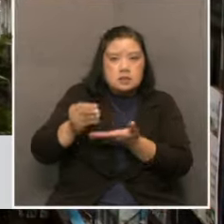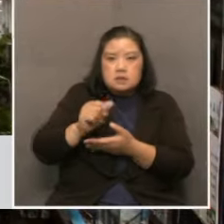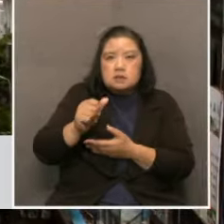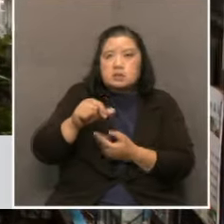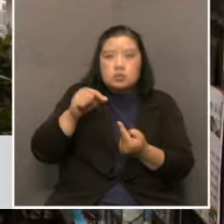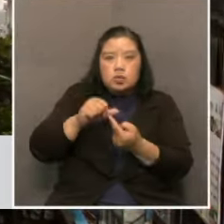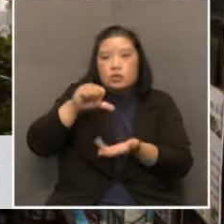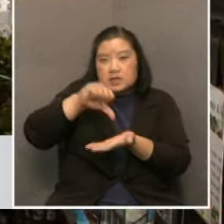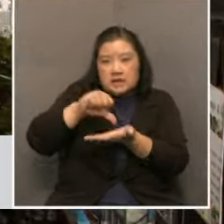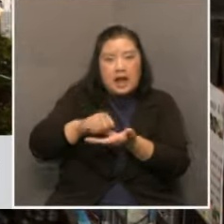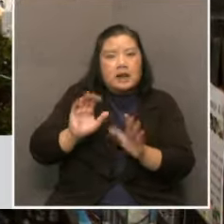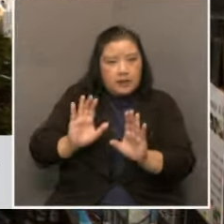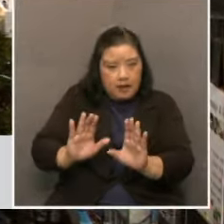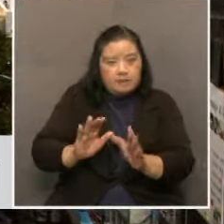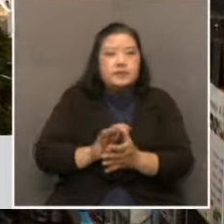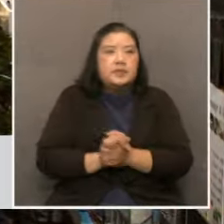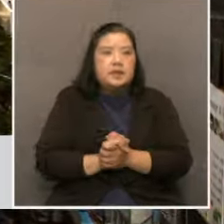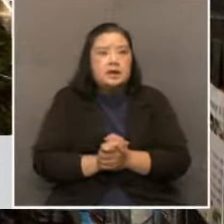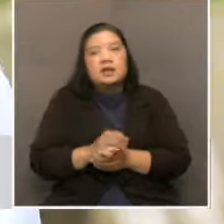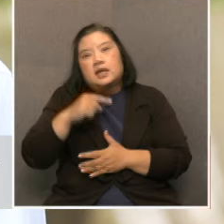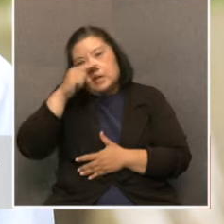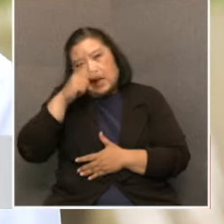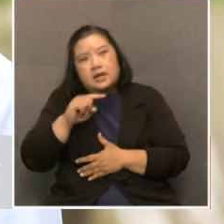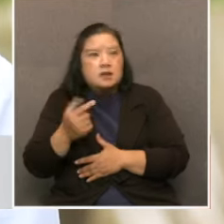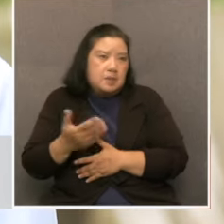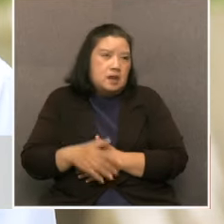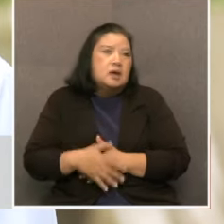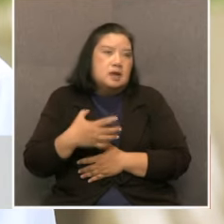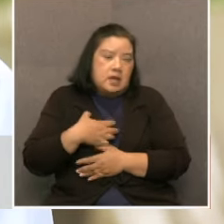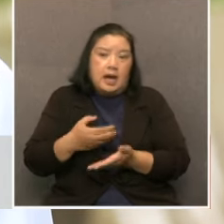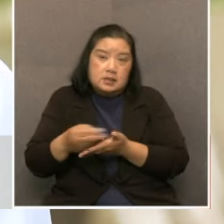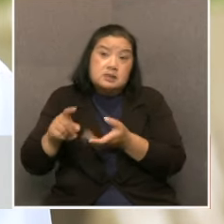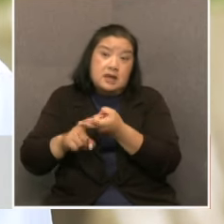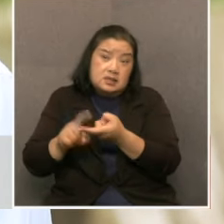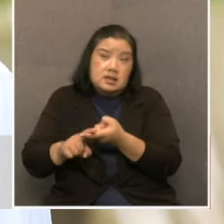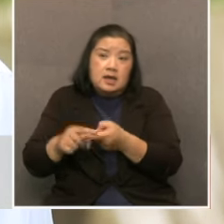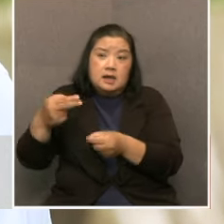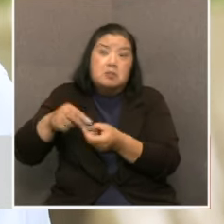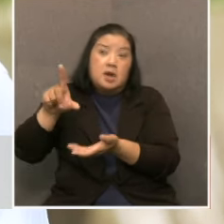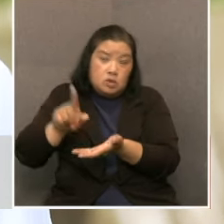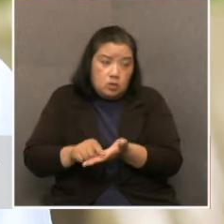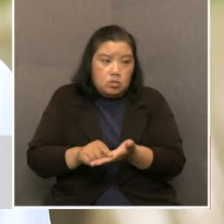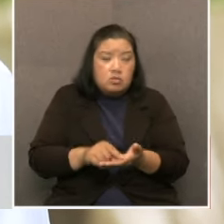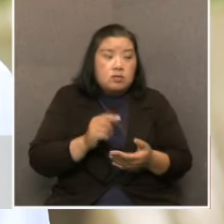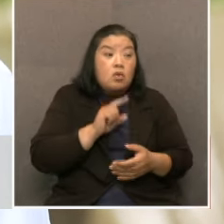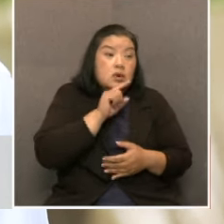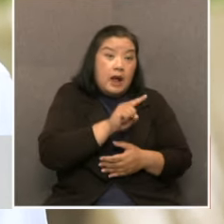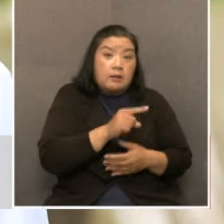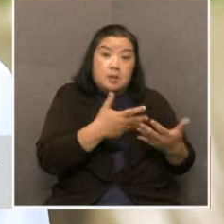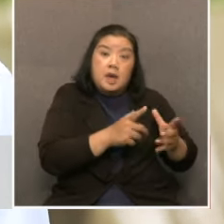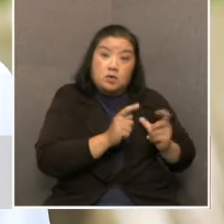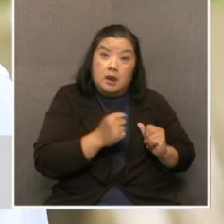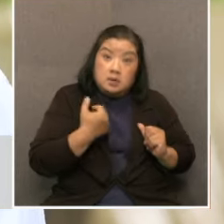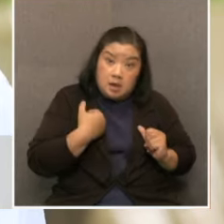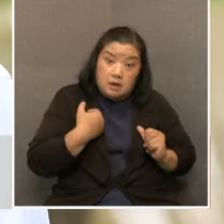านเพราะเขาโดนคว่ำบาตรสมดุลใหม่ของเราก็คือต้องคุยกับอเมริกันถ้าจะซื้อน้ำมันรัสเซีย ครับ หรือว่าจะต้องดูอย่างสิงคโปร ์ ซึ่งค้าขายกับทุกประเท